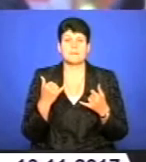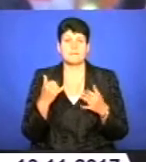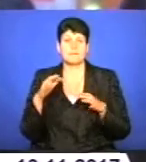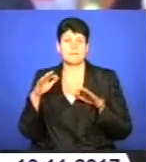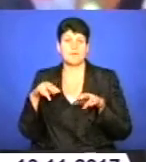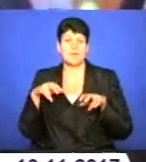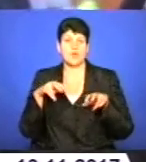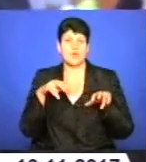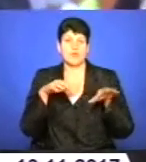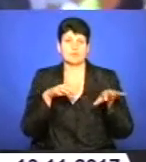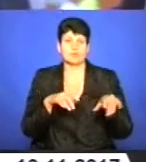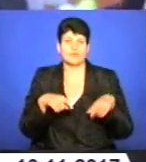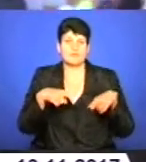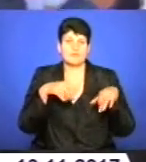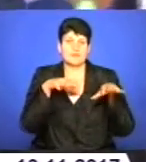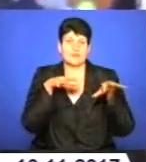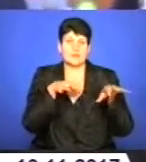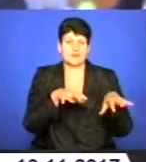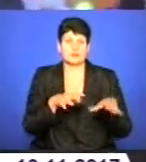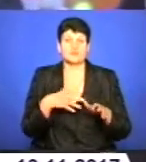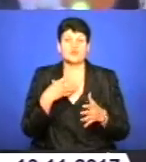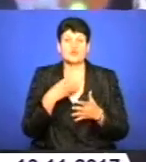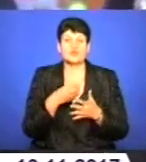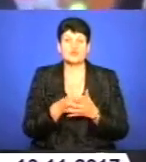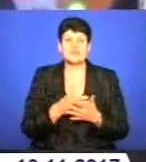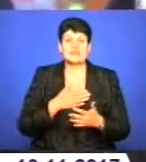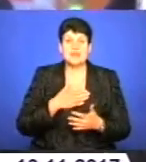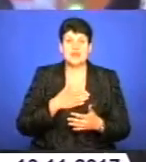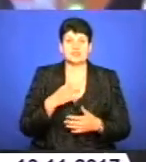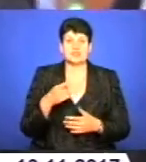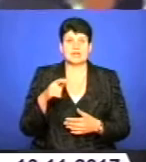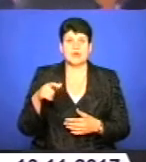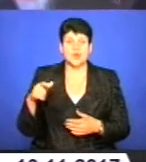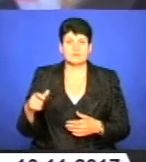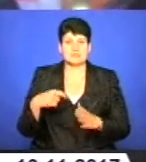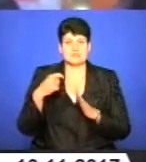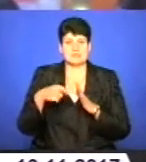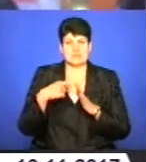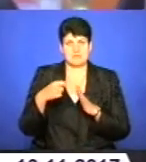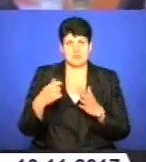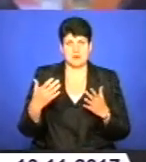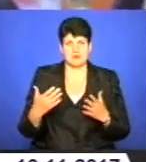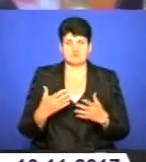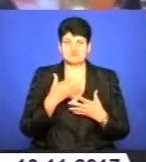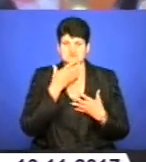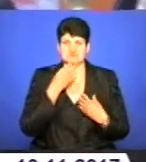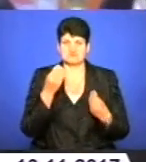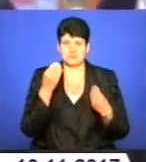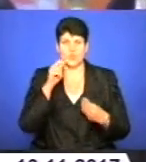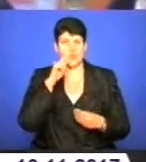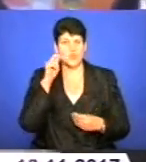паломництво. Тут повинні бігти, тому що свої, наші, тернопільські, знімаються в дуже пристойних